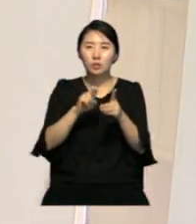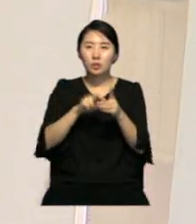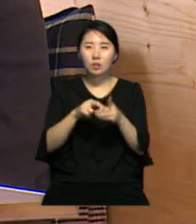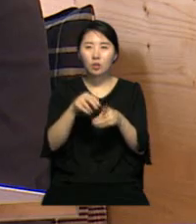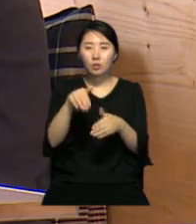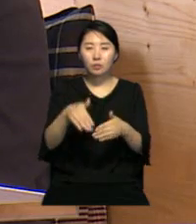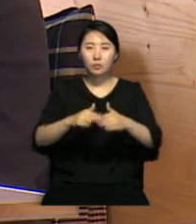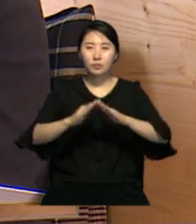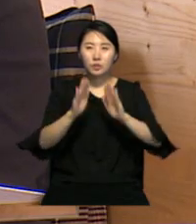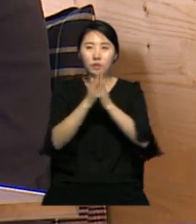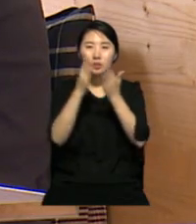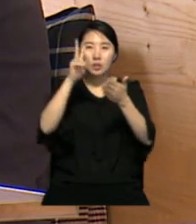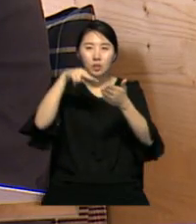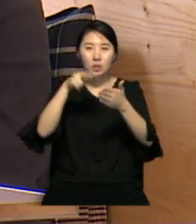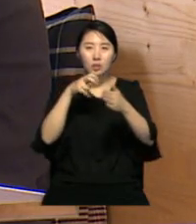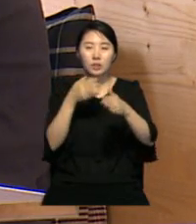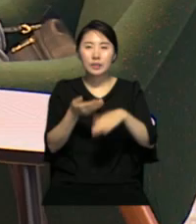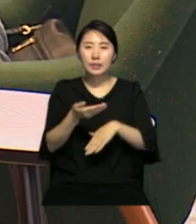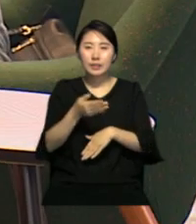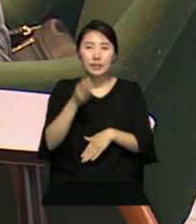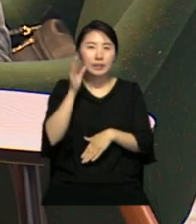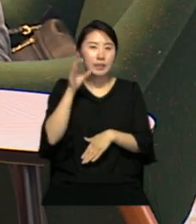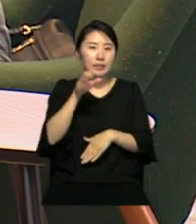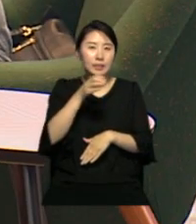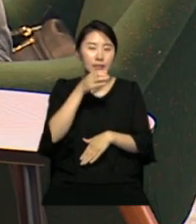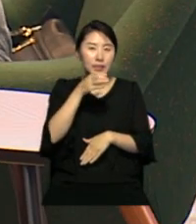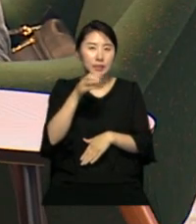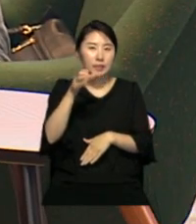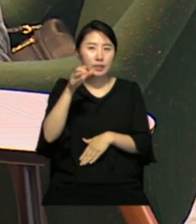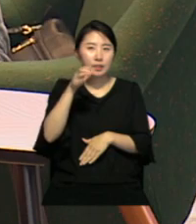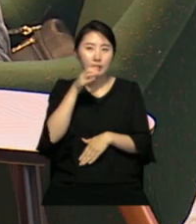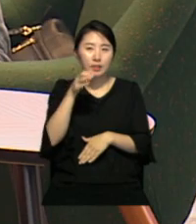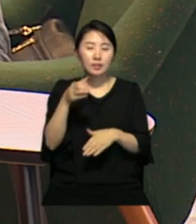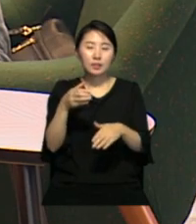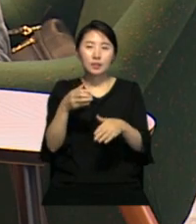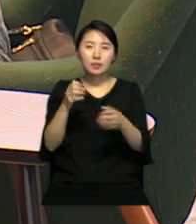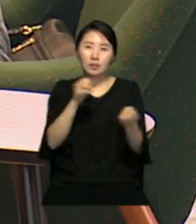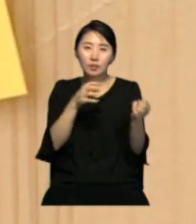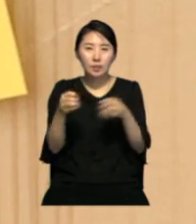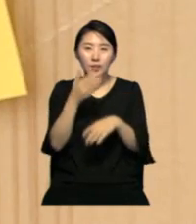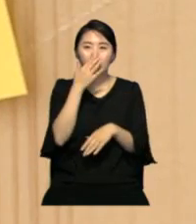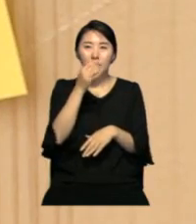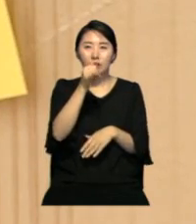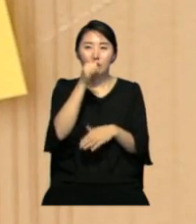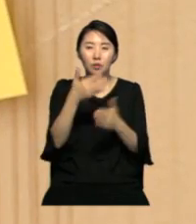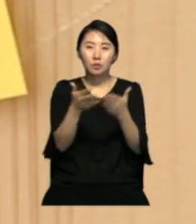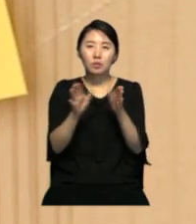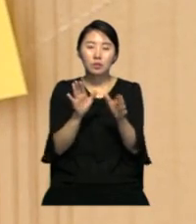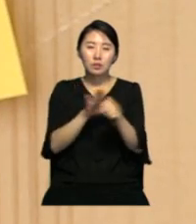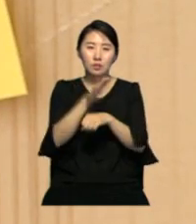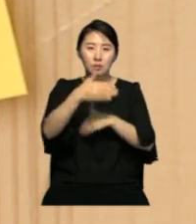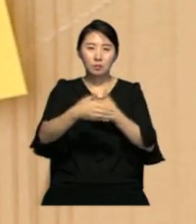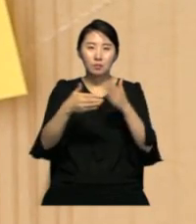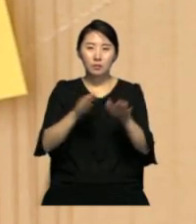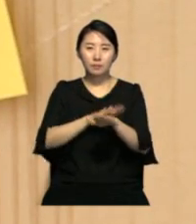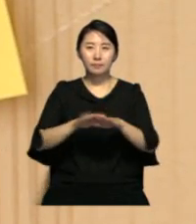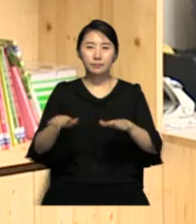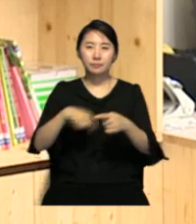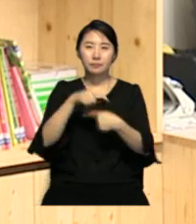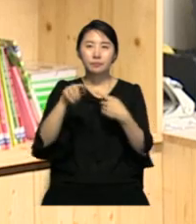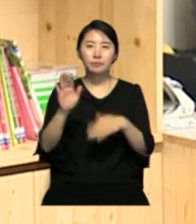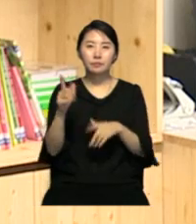갖춰졌습니다. 책도 읽고 차도 마시고 이웃끼리 가벼운 담소까지 나눌 수 있어 동네 사랑방 역할을 톡톡히